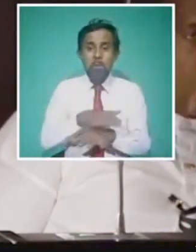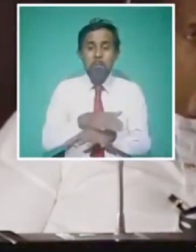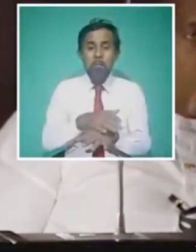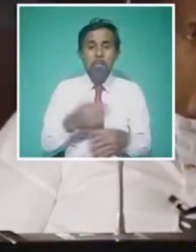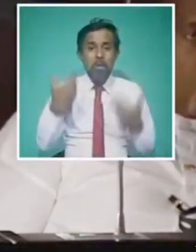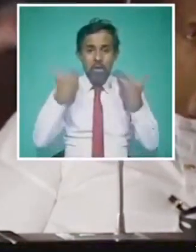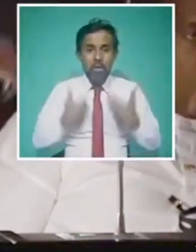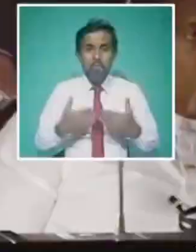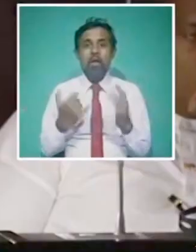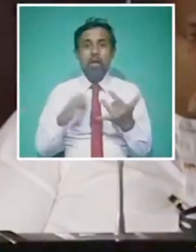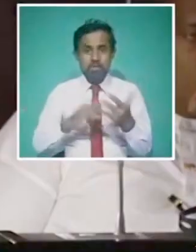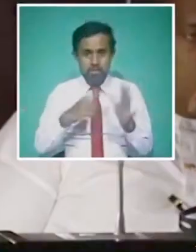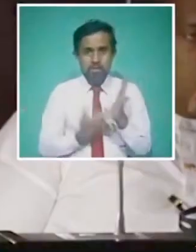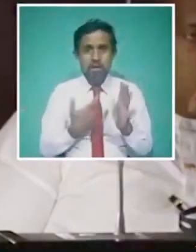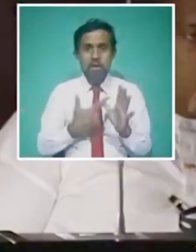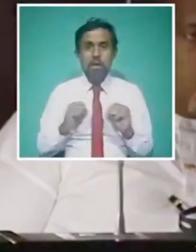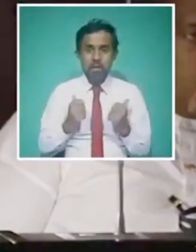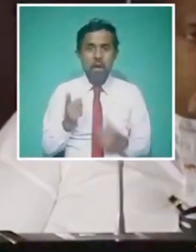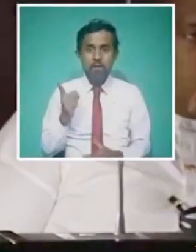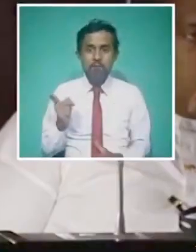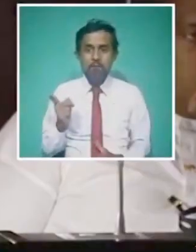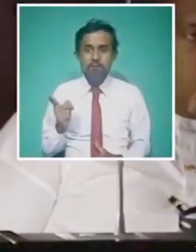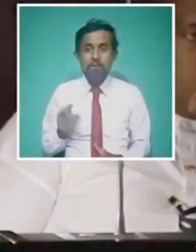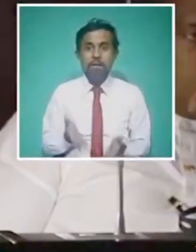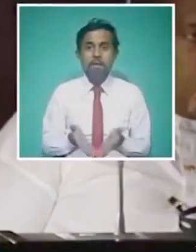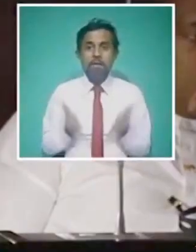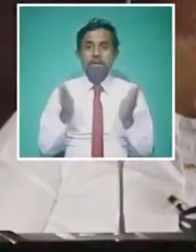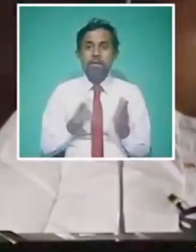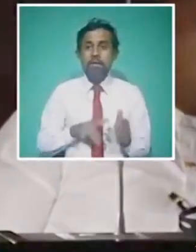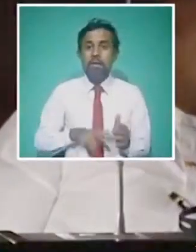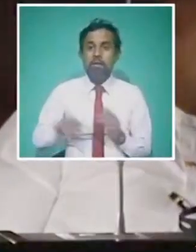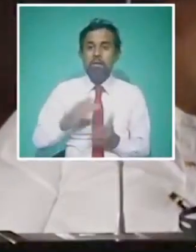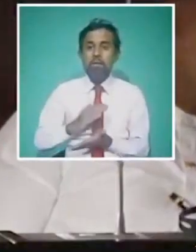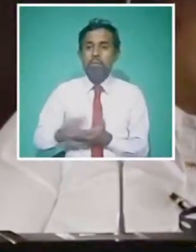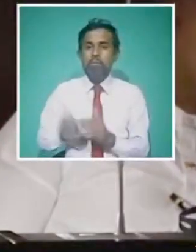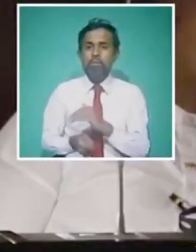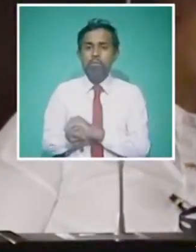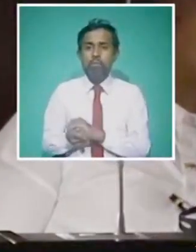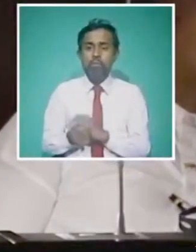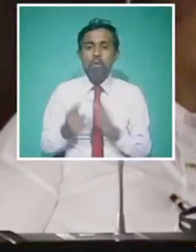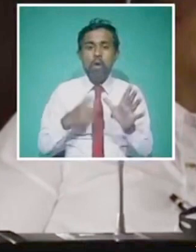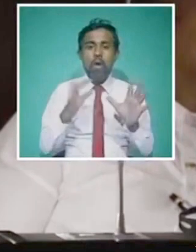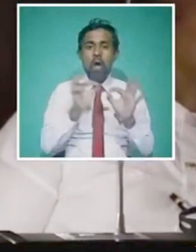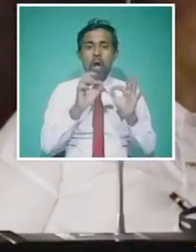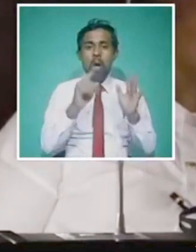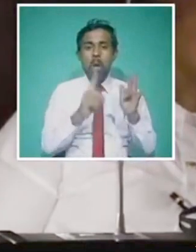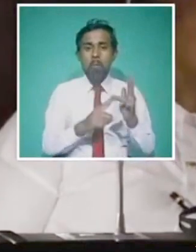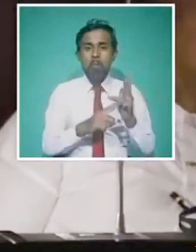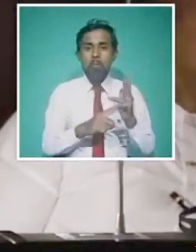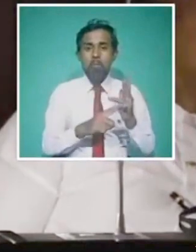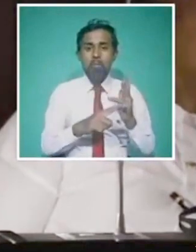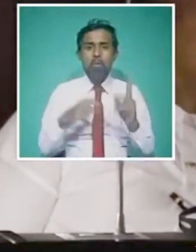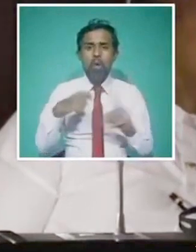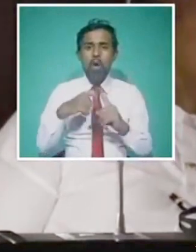එක සැසඳෙන්නේ නැහැ. එමනම් සාරා ජෙස්මින්ව ඉන්දියාවට යවන්න උදව් කරපු අබූබක්කර් කියන අර කලවංචි